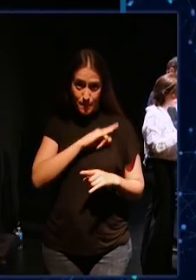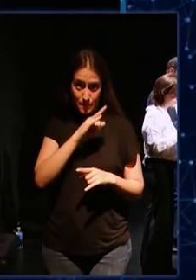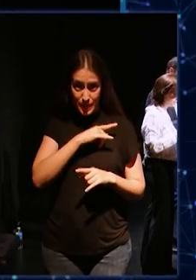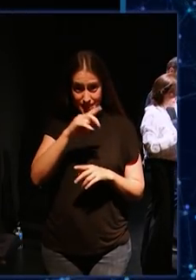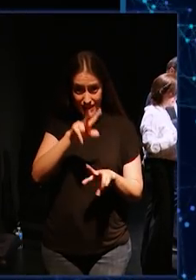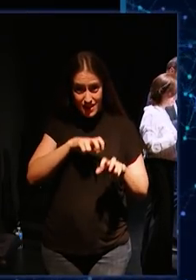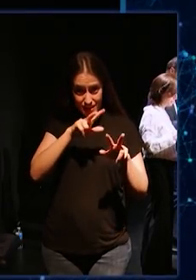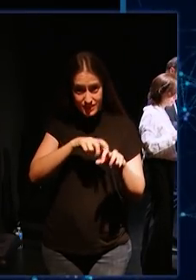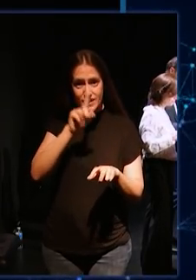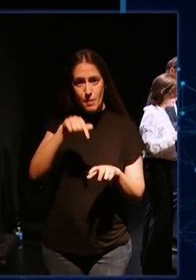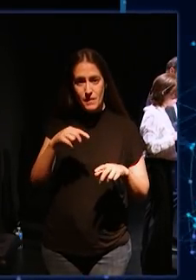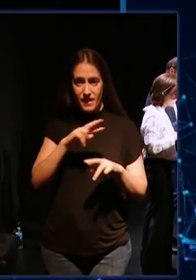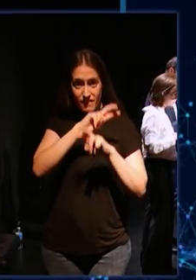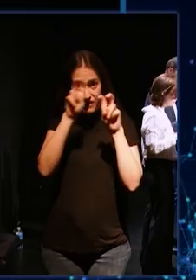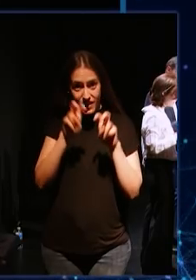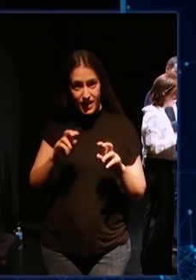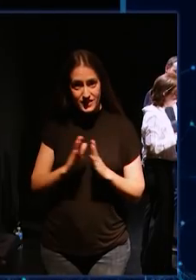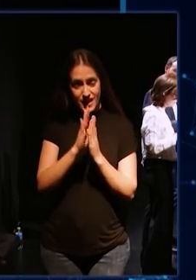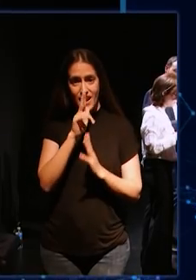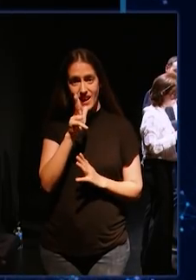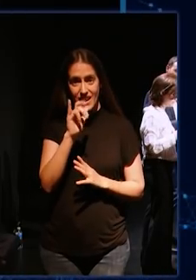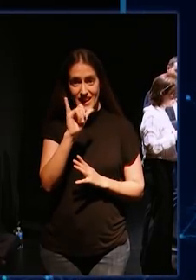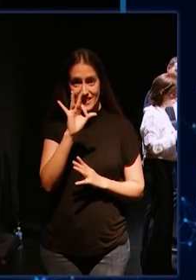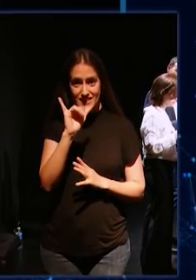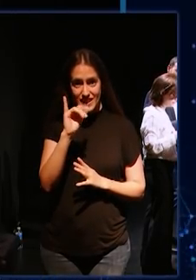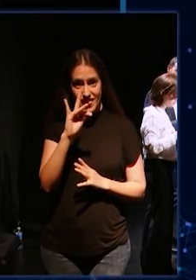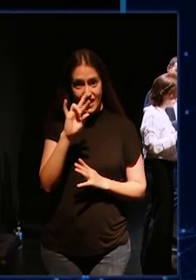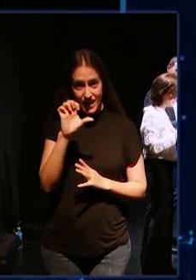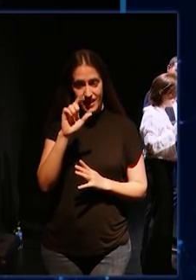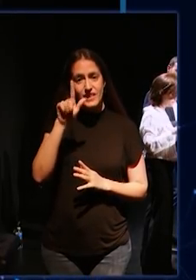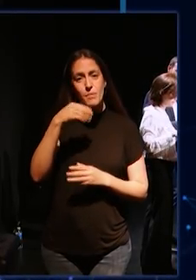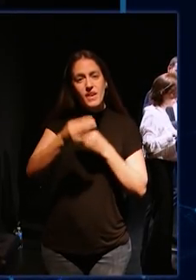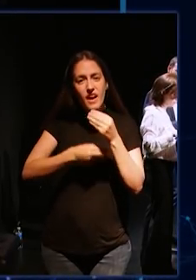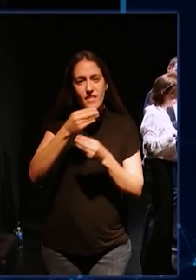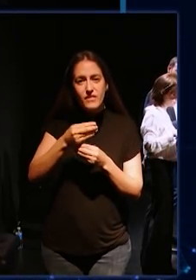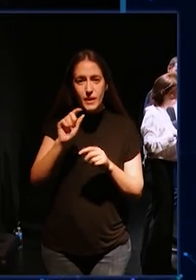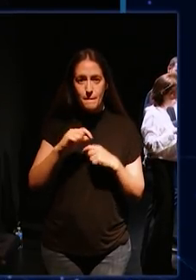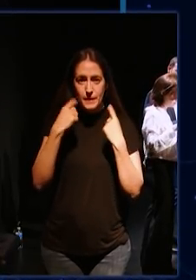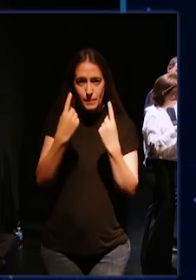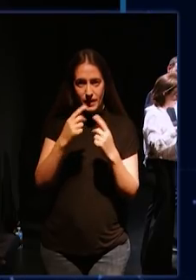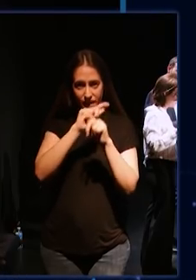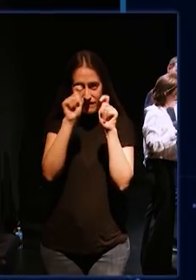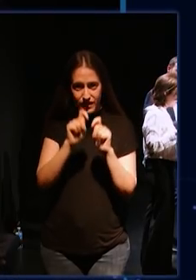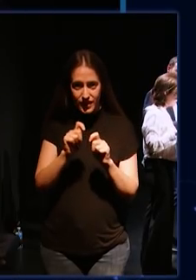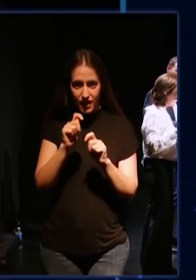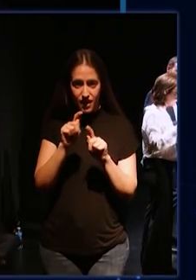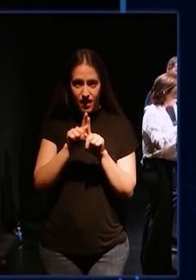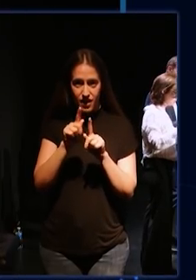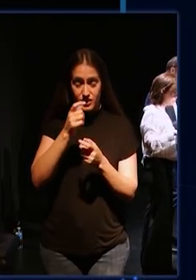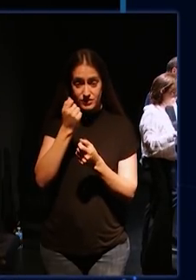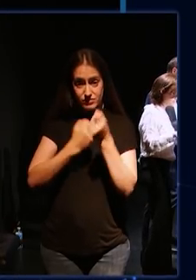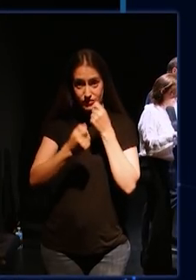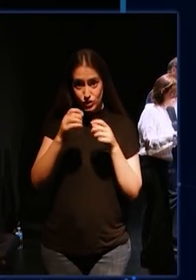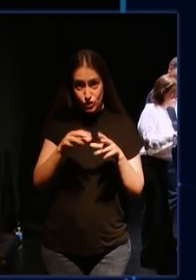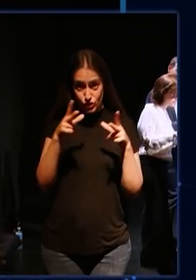Sant Isidre. També amb l'economia social i solidària, amb la municipalització de serveis o la primera Fira d'Economia Social i Solidària. D'altres accions